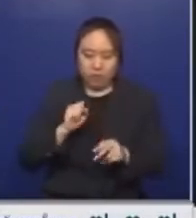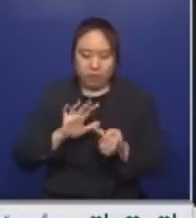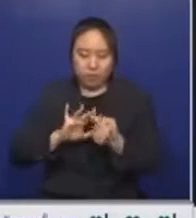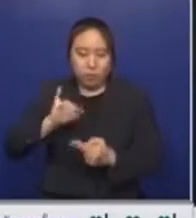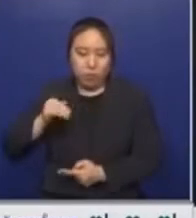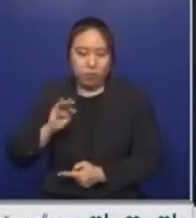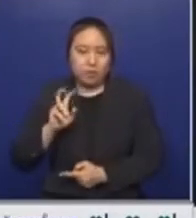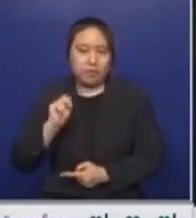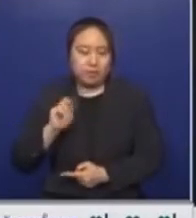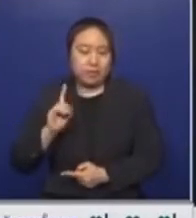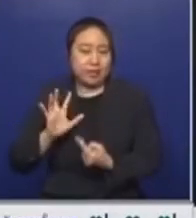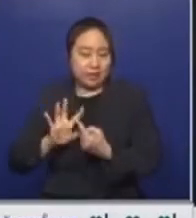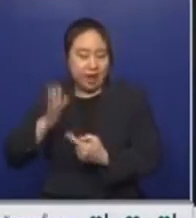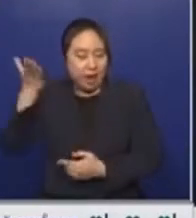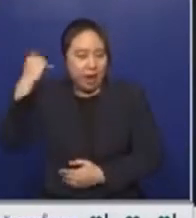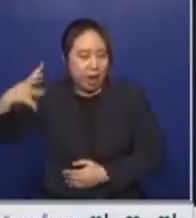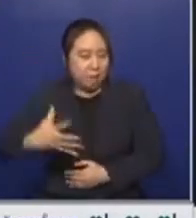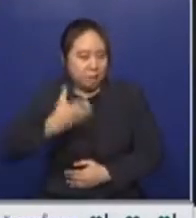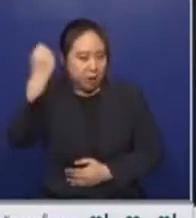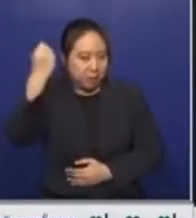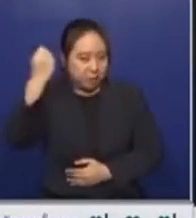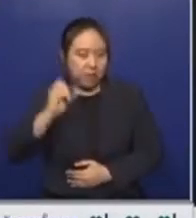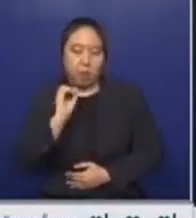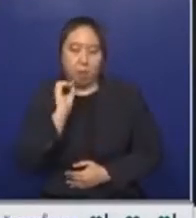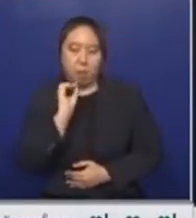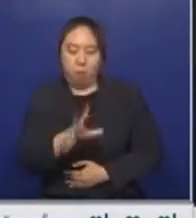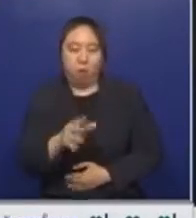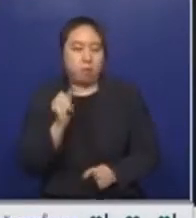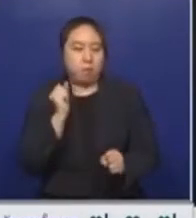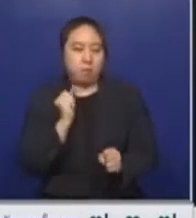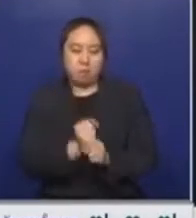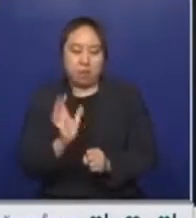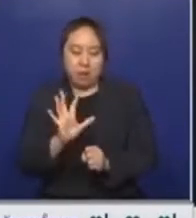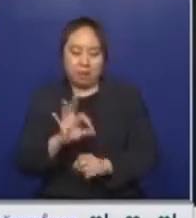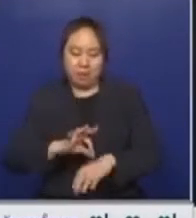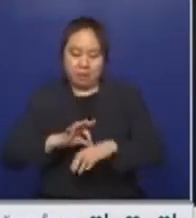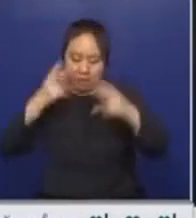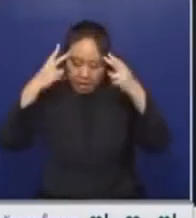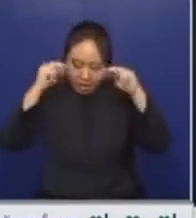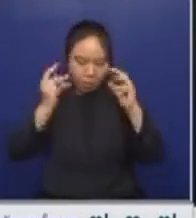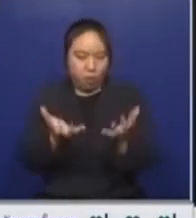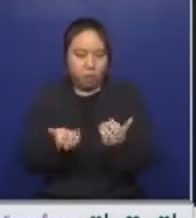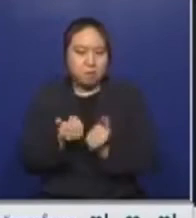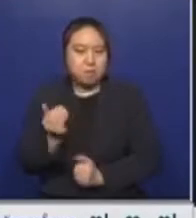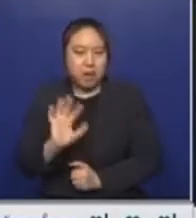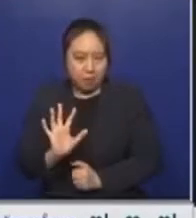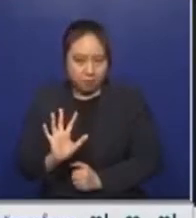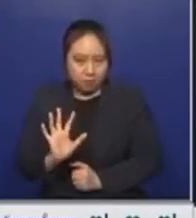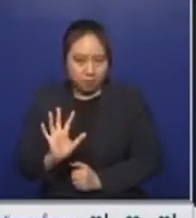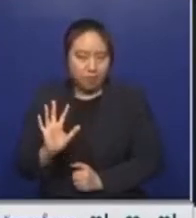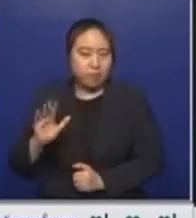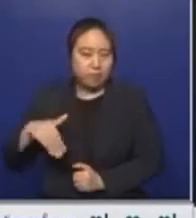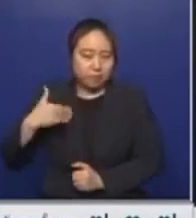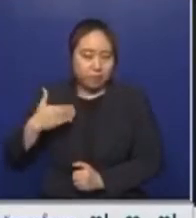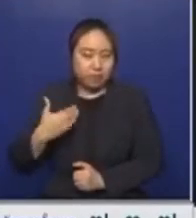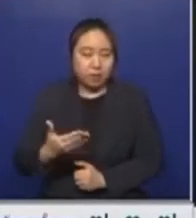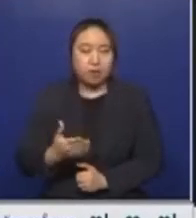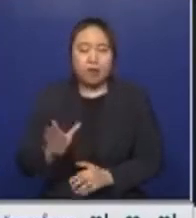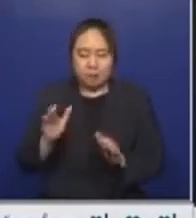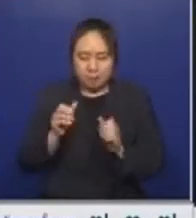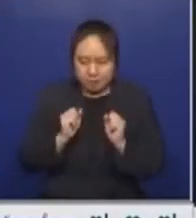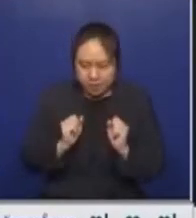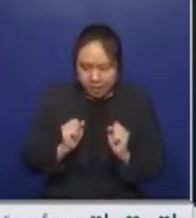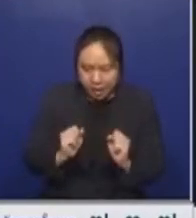ารที่เคยลั่นวาจาไว้ว่าจะไม่รับตำแหน่งนายกรัฐมนตรีหลังจากมีการเลือกตั้ง หนูพยายามหลีกเ